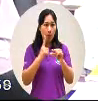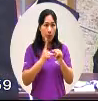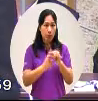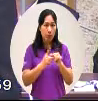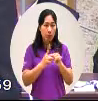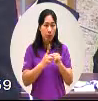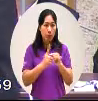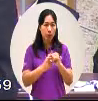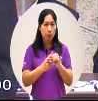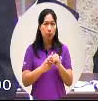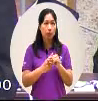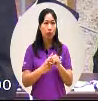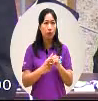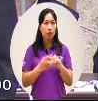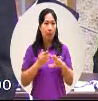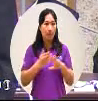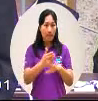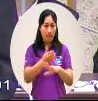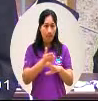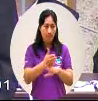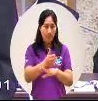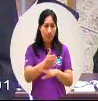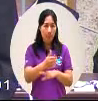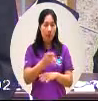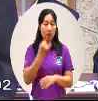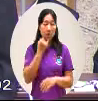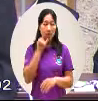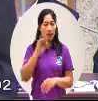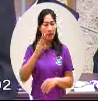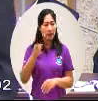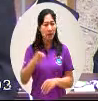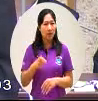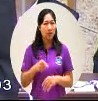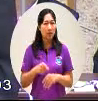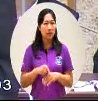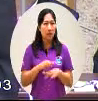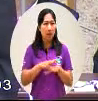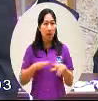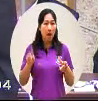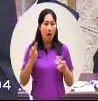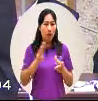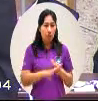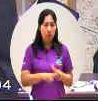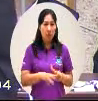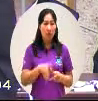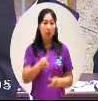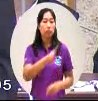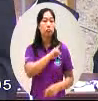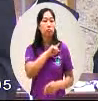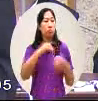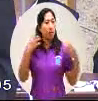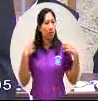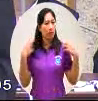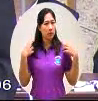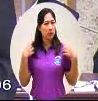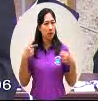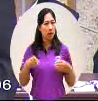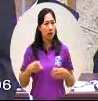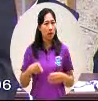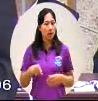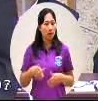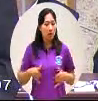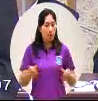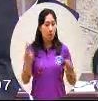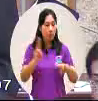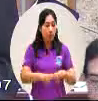说希望我们这个安全的部我们来负责了。他现在是封起来嘛哈，他认为说因为大家在争取说那个包括高